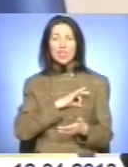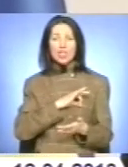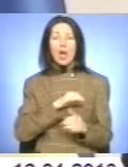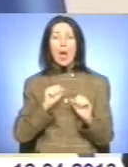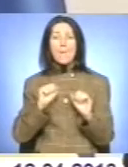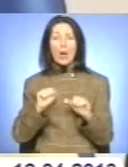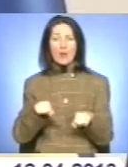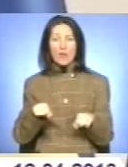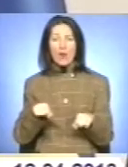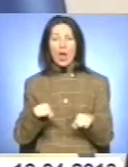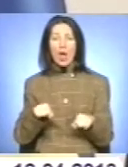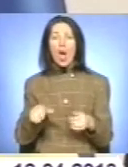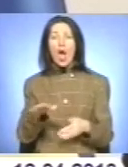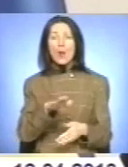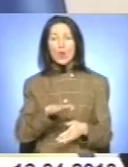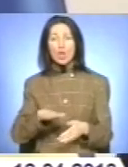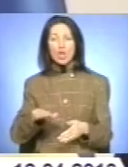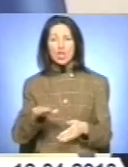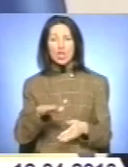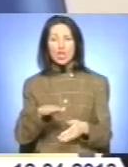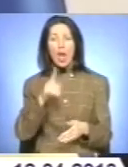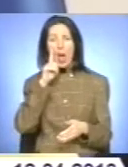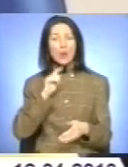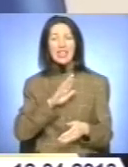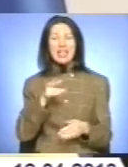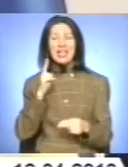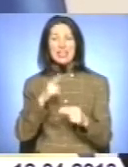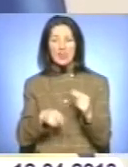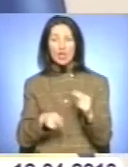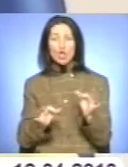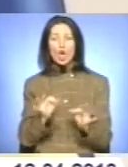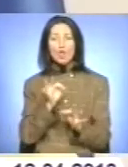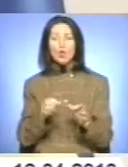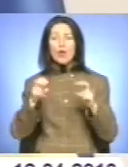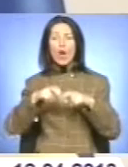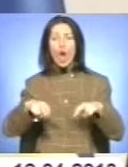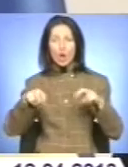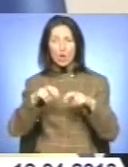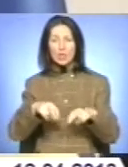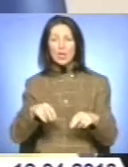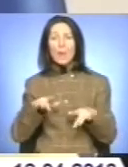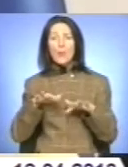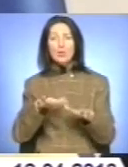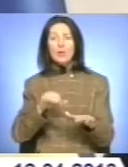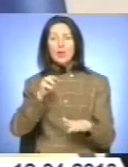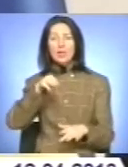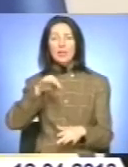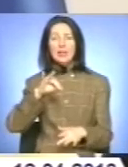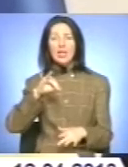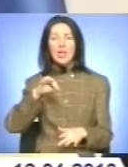юридично-правовій площині. Поки не завершаться судові розгляди по справам Тимошенко,